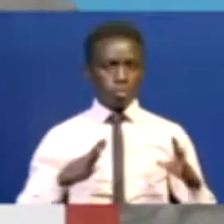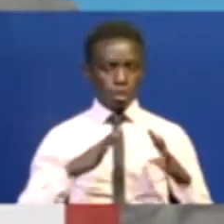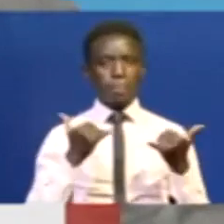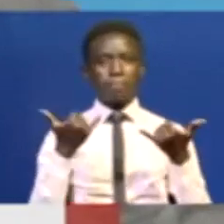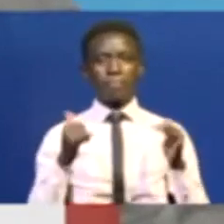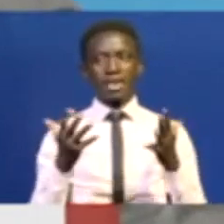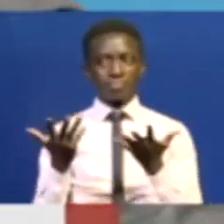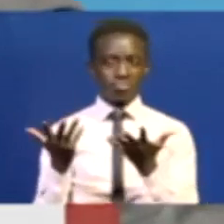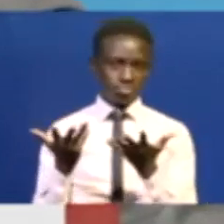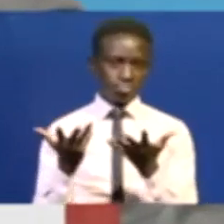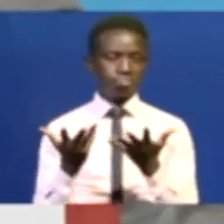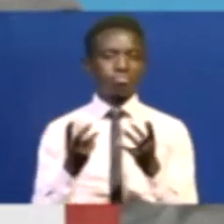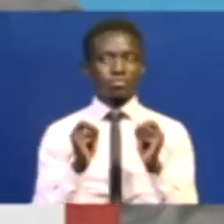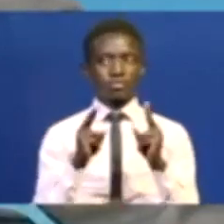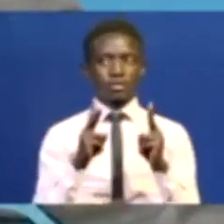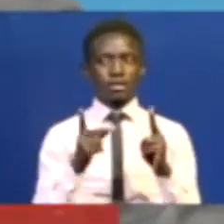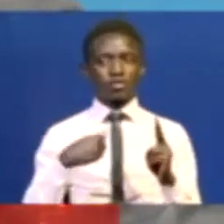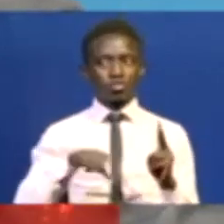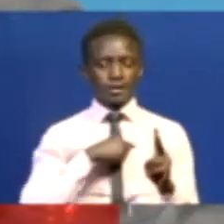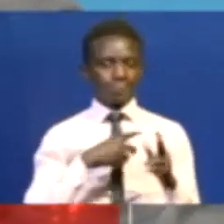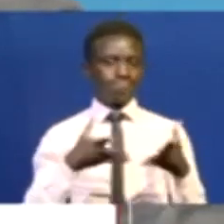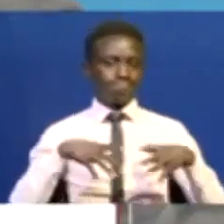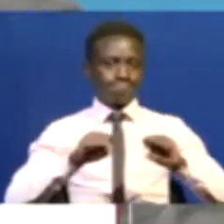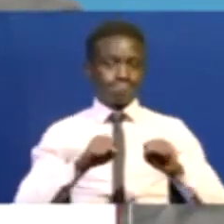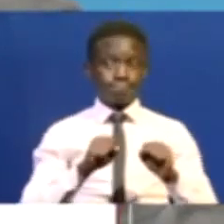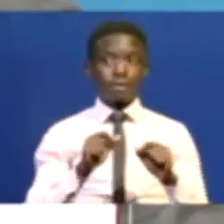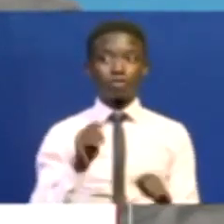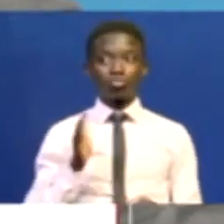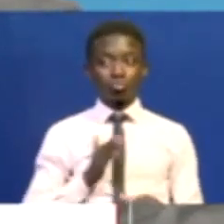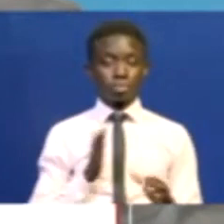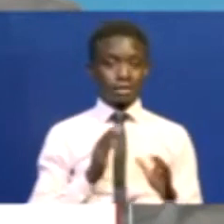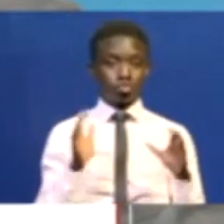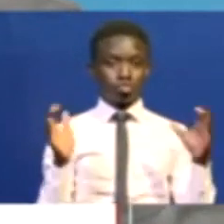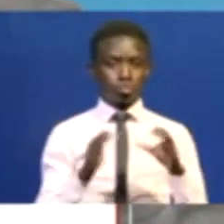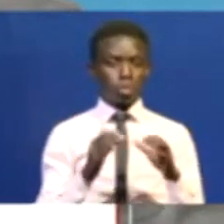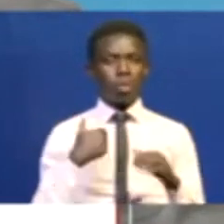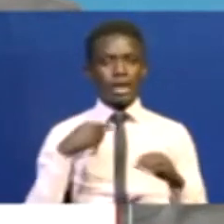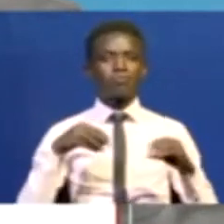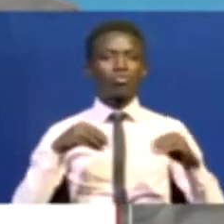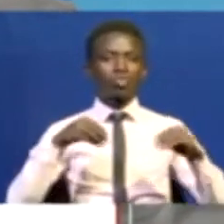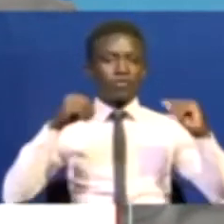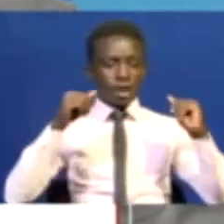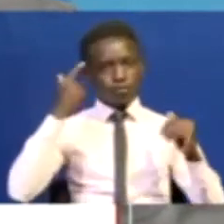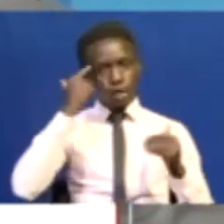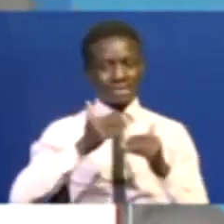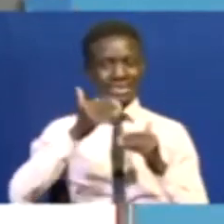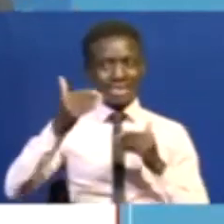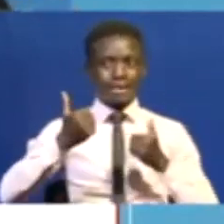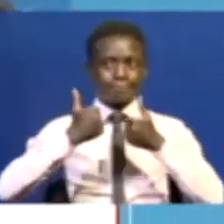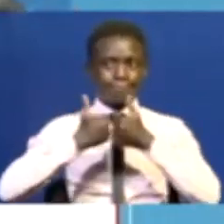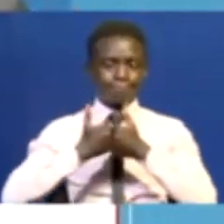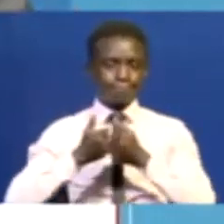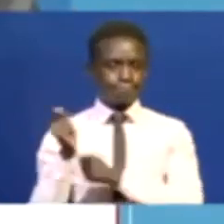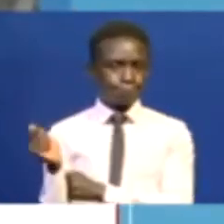Timu ya taifa ya wanawake ya mchezo wa magongo iliambulia patupu katika bidii zao za kufuzu katika mchezo wa mwaka ujao, michezo mwaka ujao